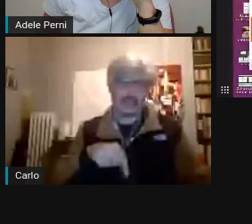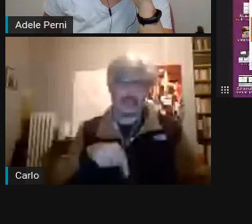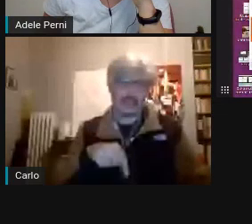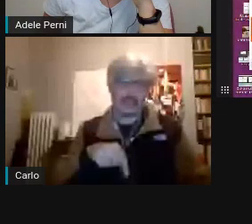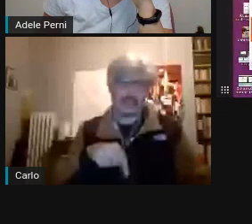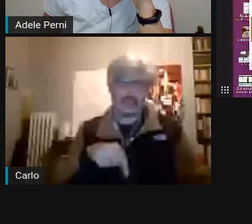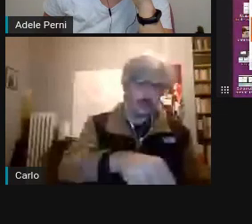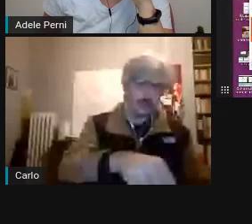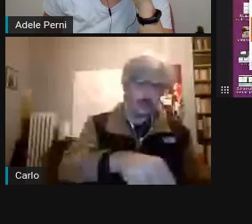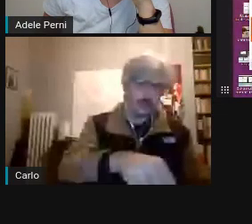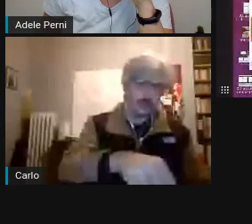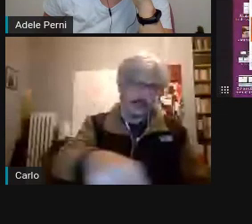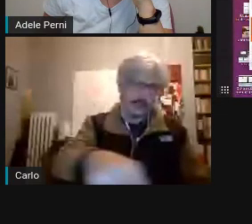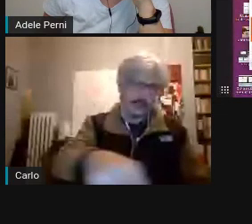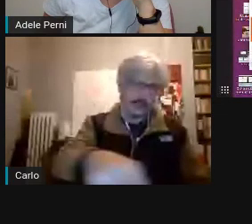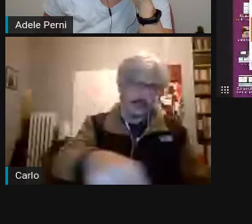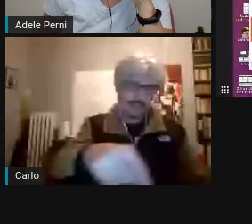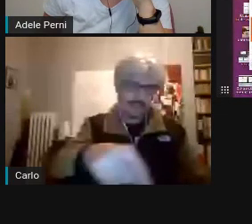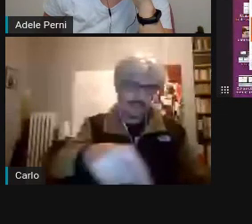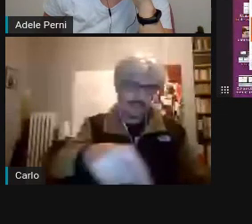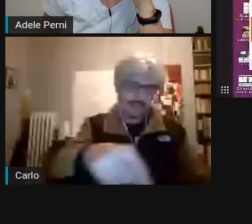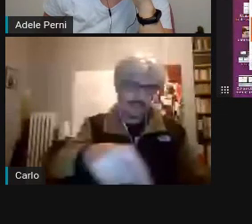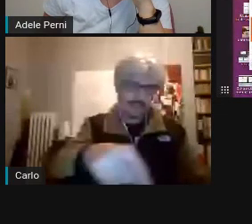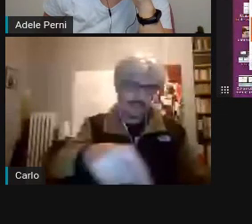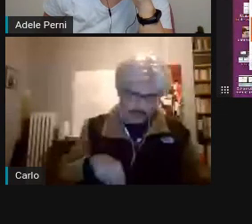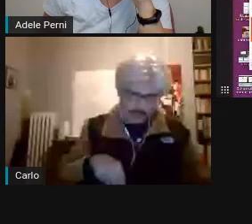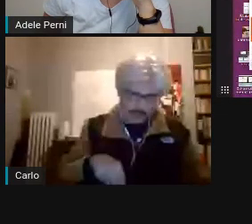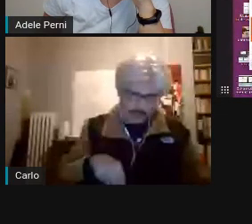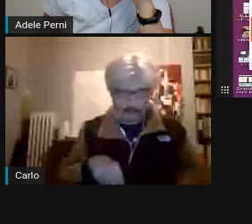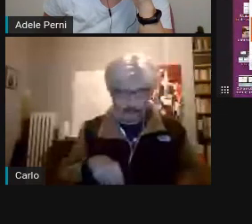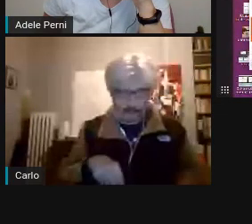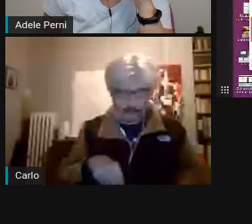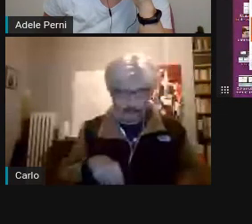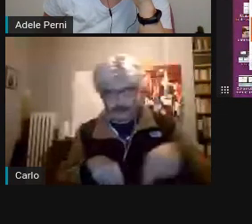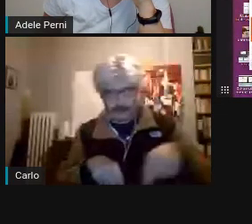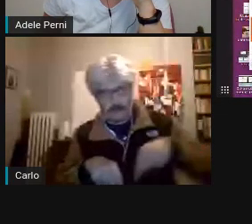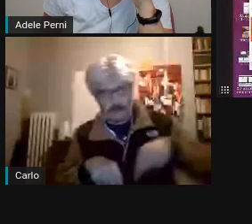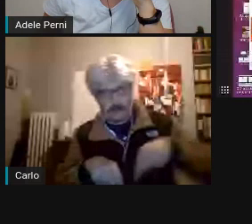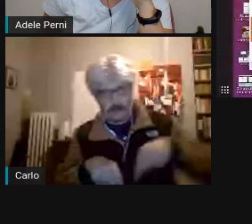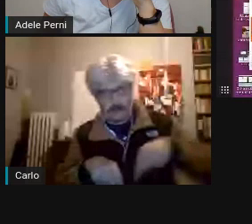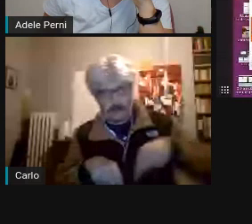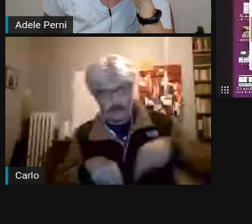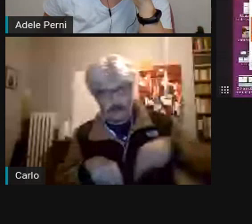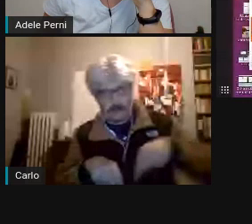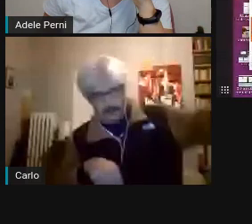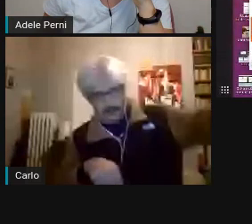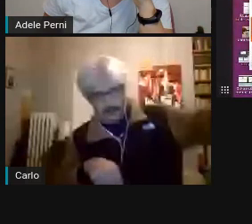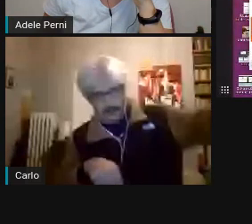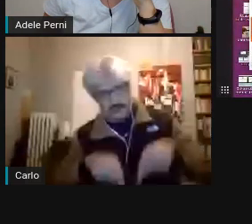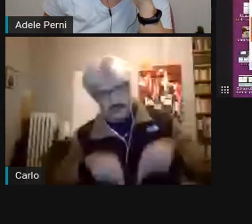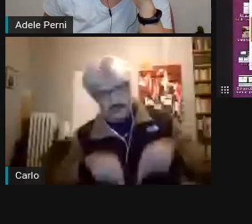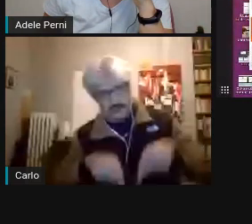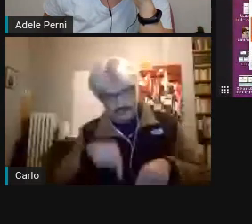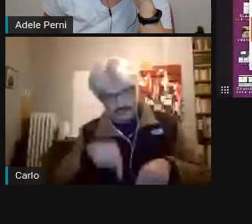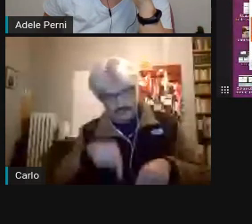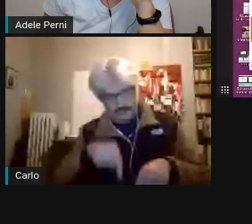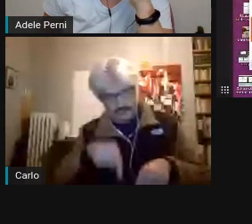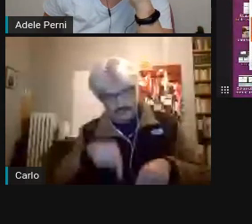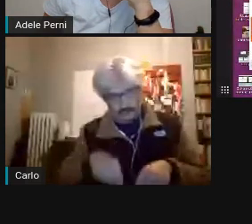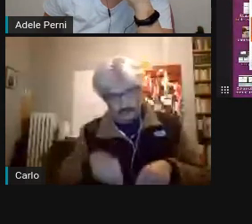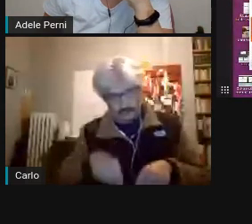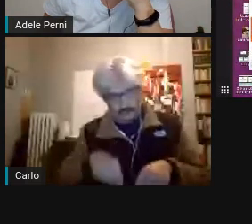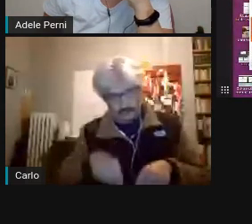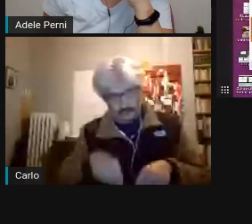cose diverse c'è poi un sistema di led che ti dice se lo schiacci nel momento 1 lucina 1 apri la finestra